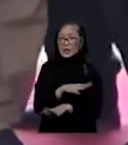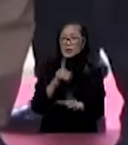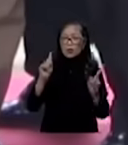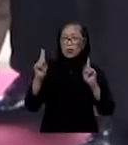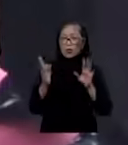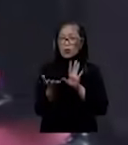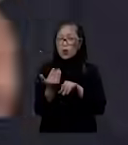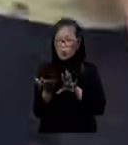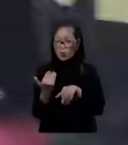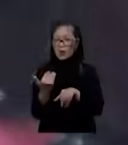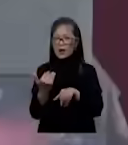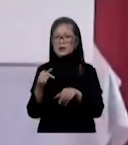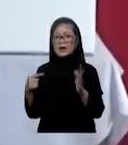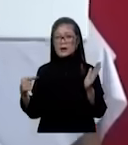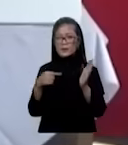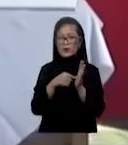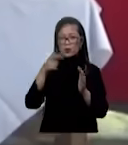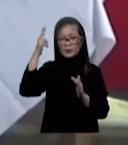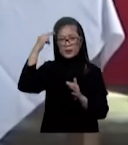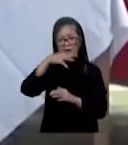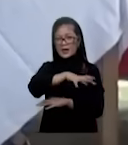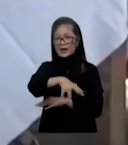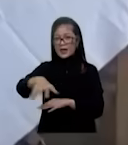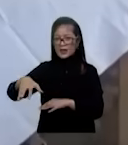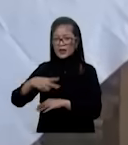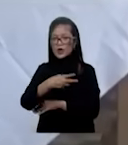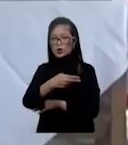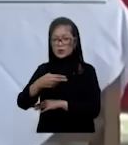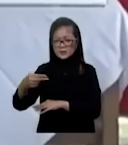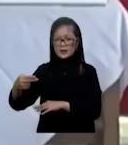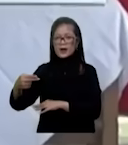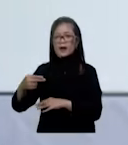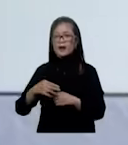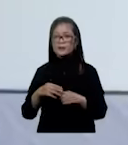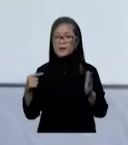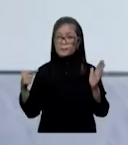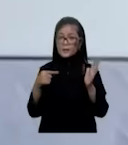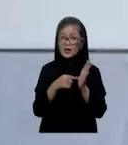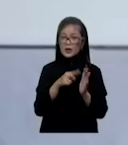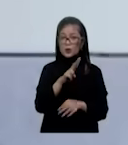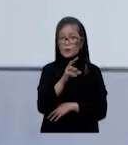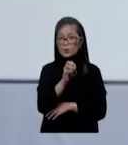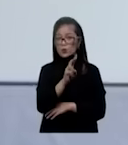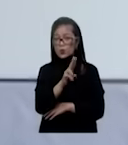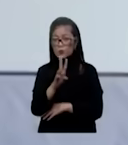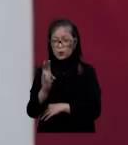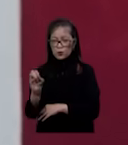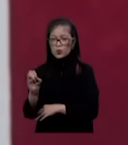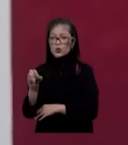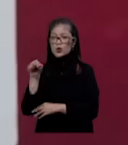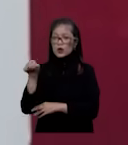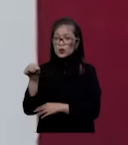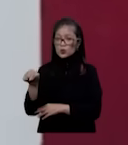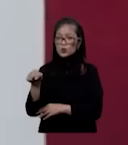menghiasi kontestasi pemilihan kepala daerah di Indonesia. Pilkada 2020 misalnya, menjadi salah satu panggung yang